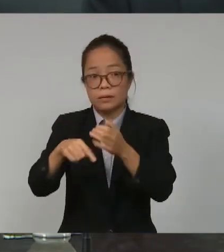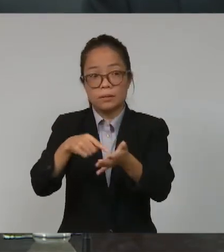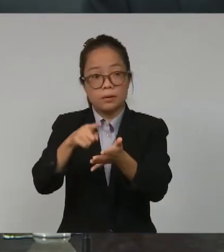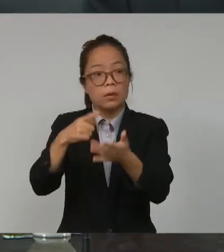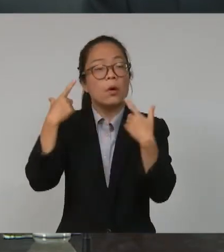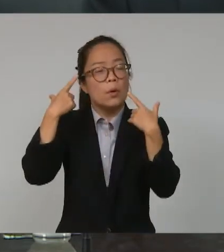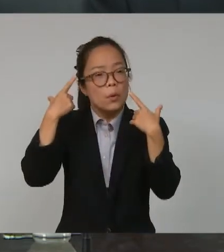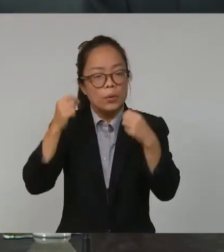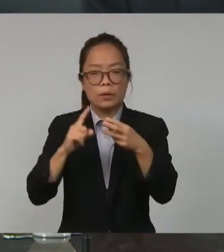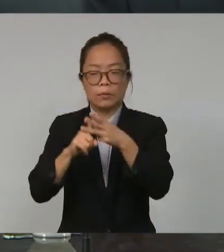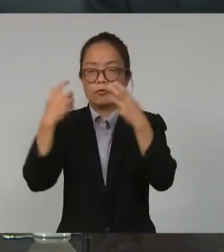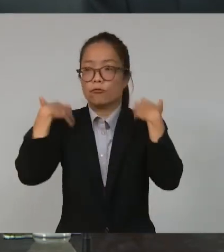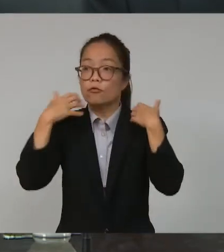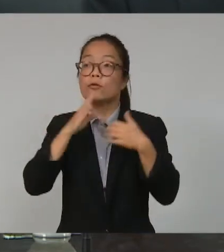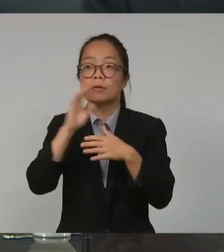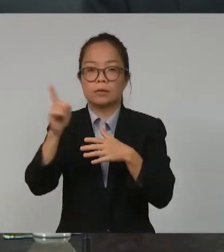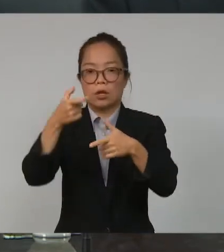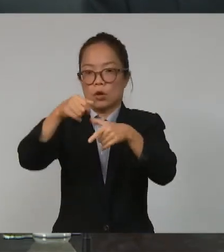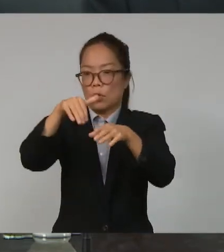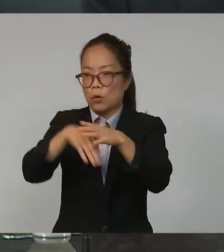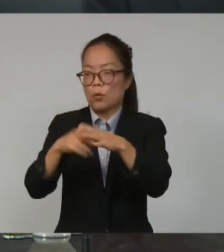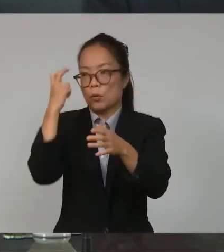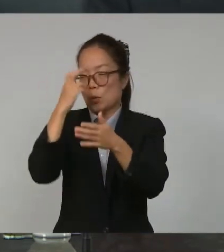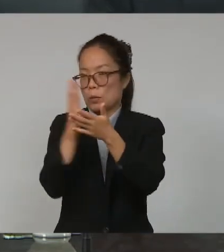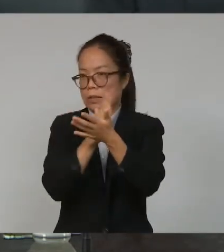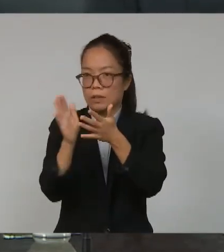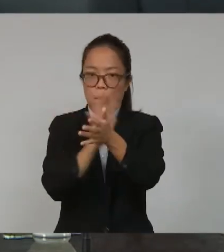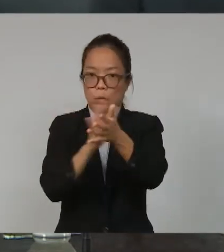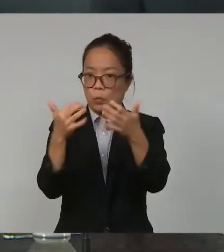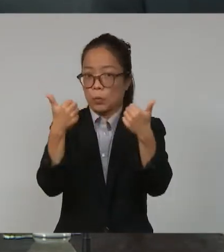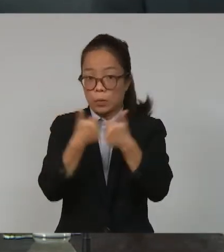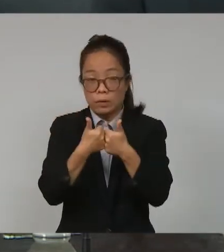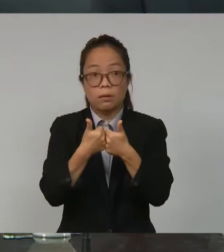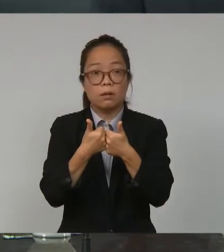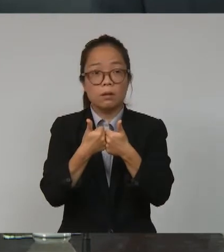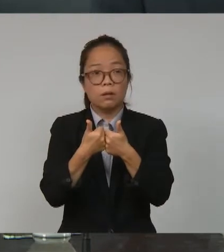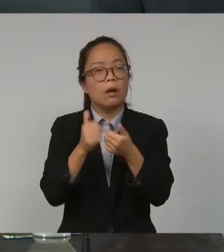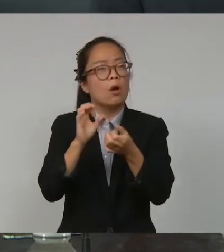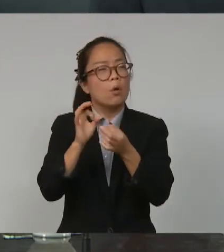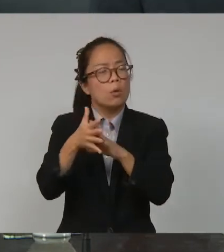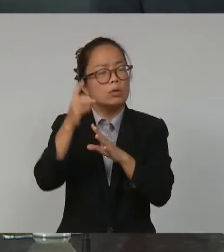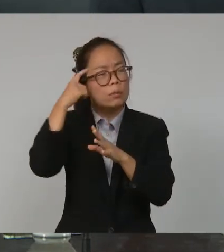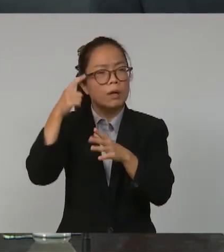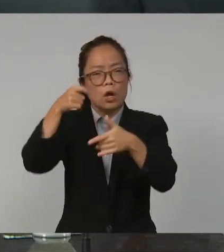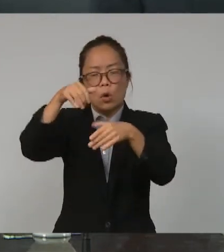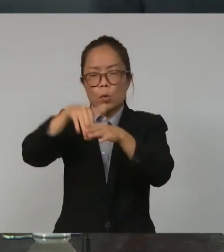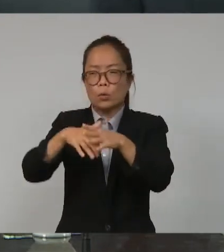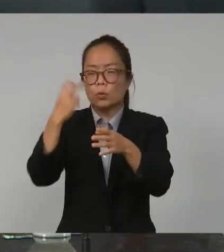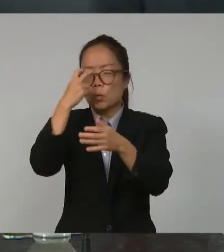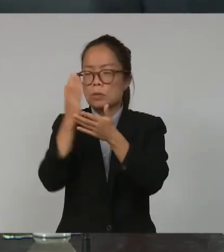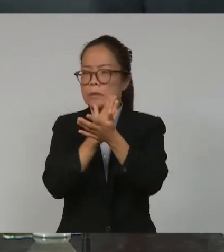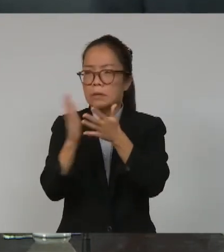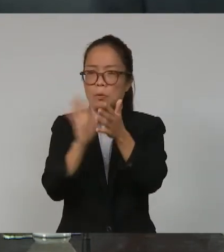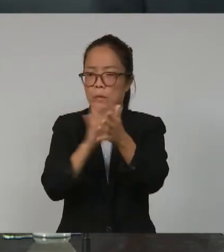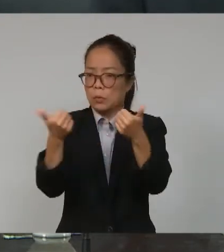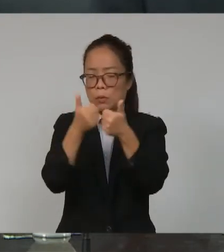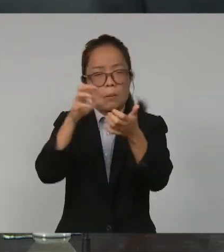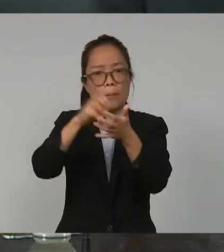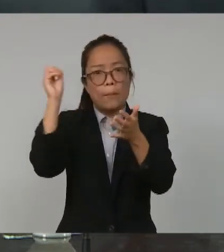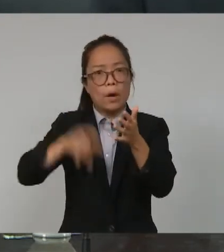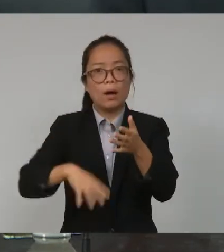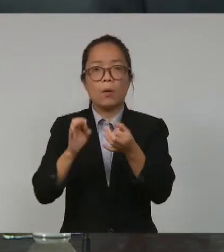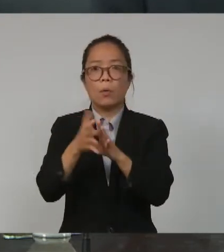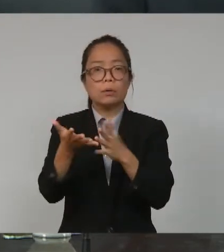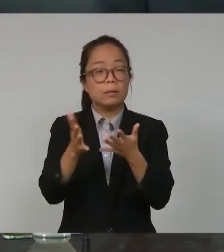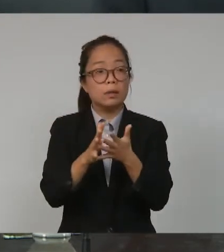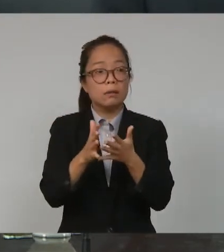投法原来的主管机关叫做公投审议委员会。好，那为什么要把公投审议委员会废止掉？